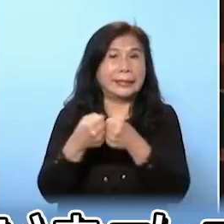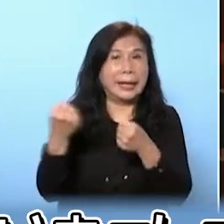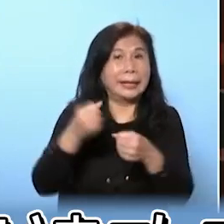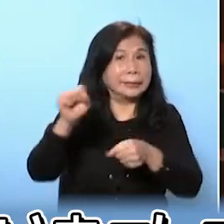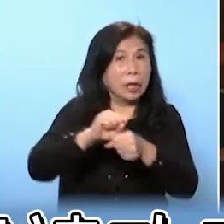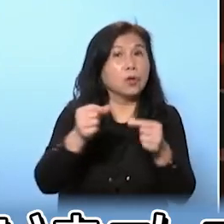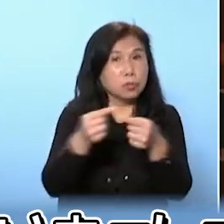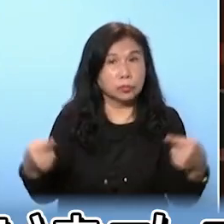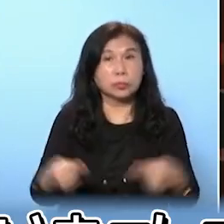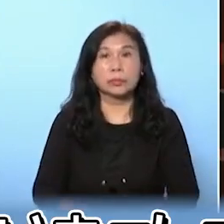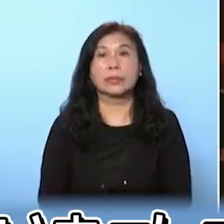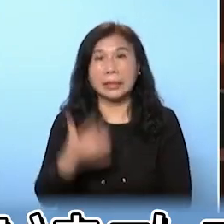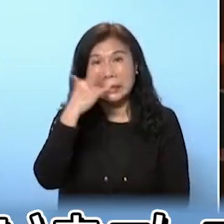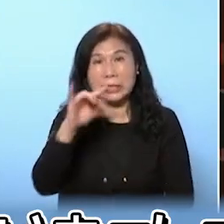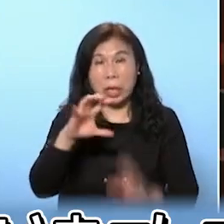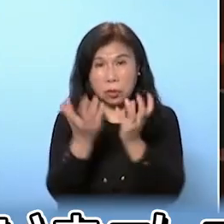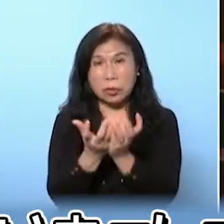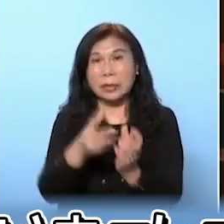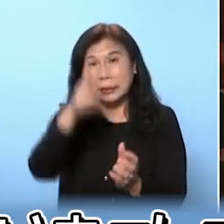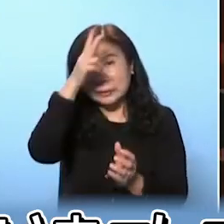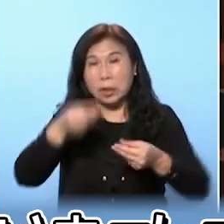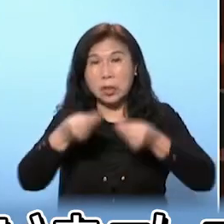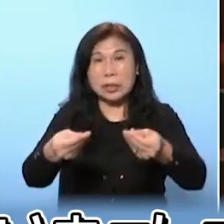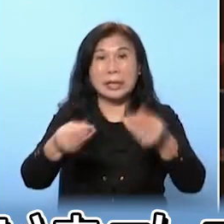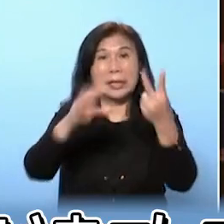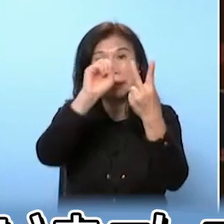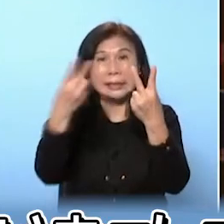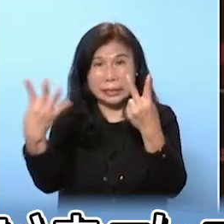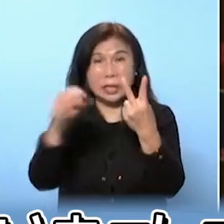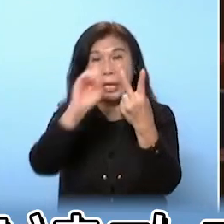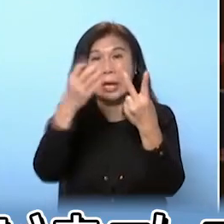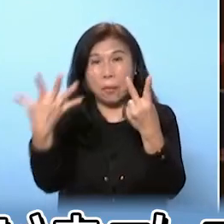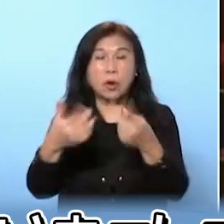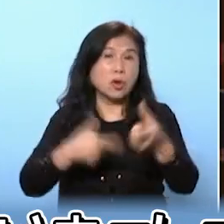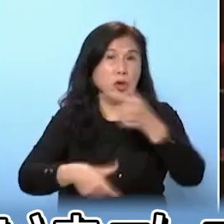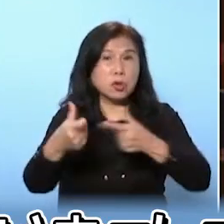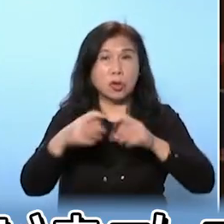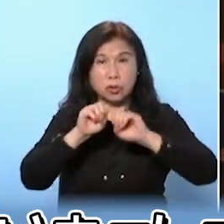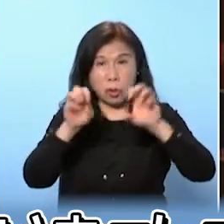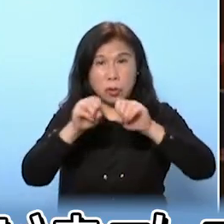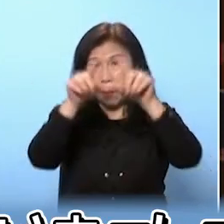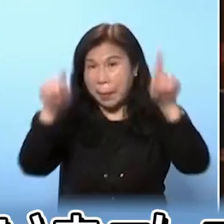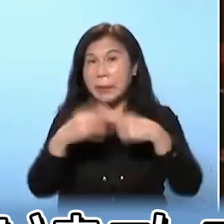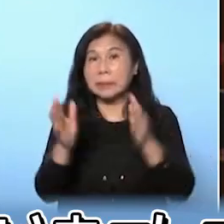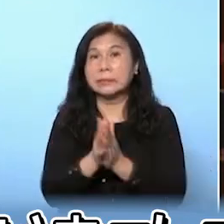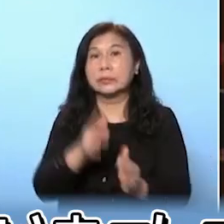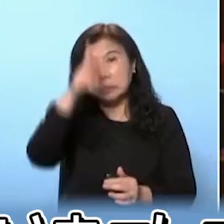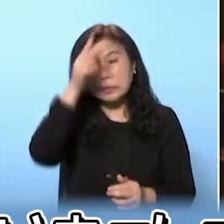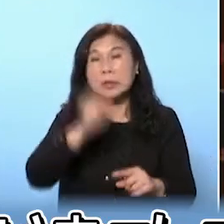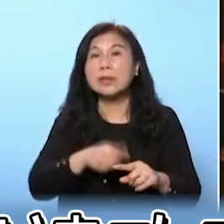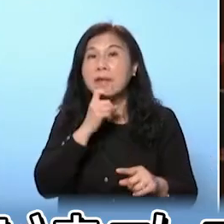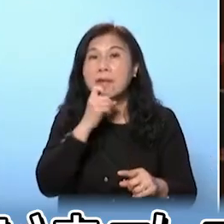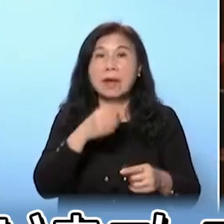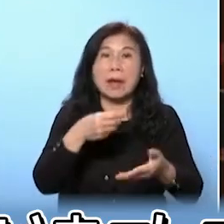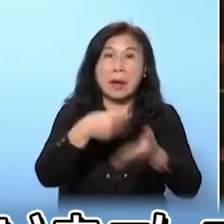力。首先，新民党早前向政府递交了2024-25年度财政预算案，亦都建议了政府